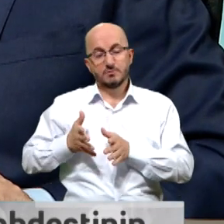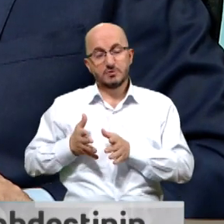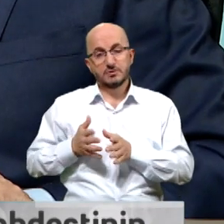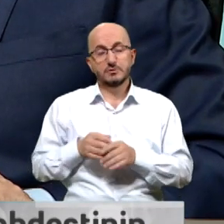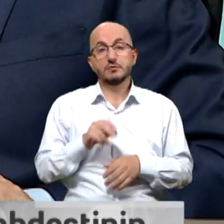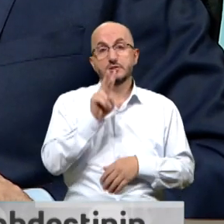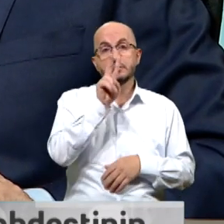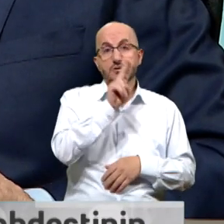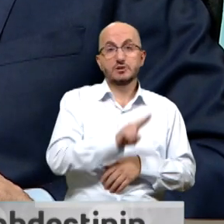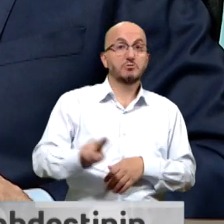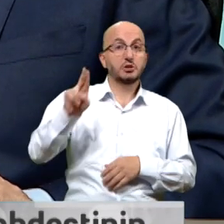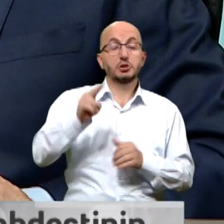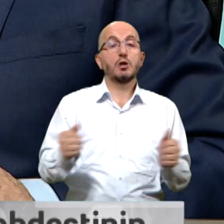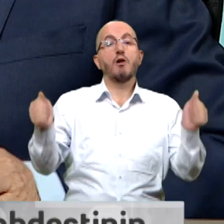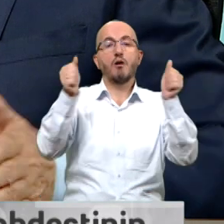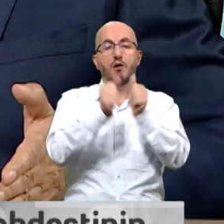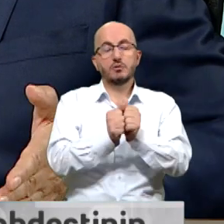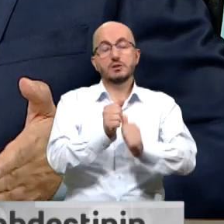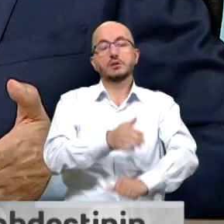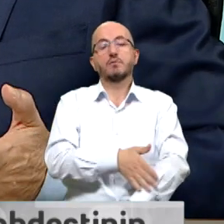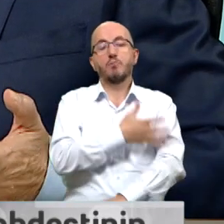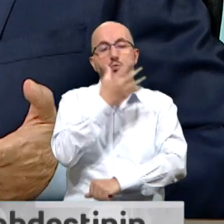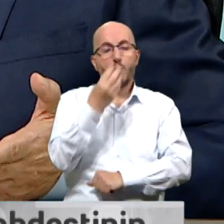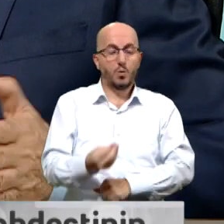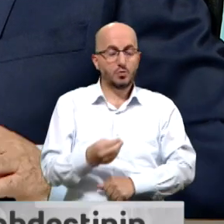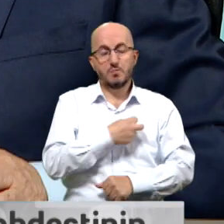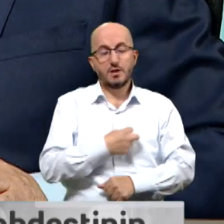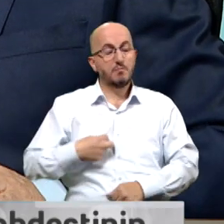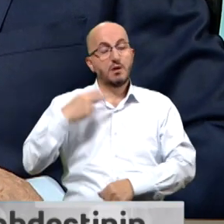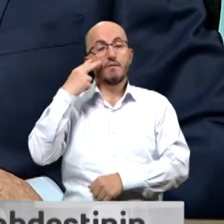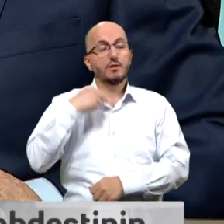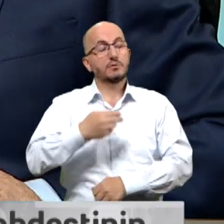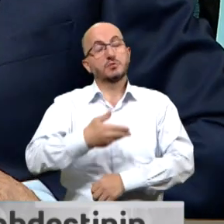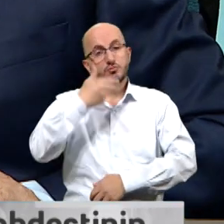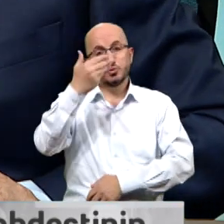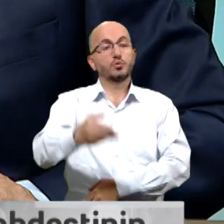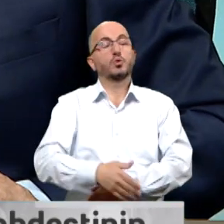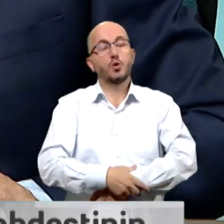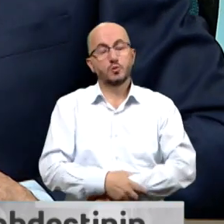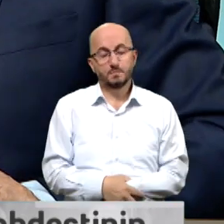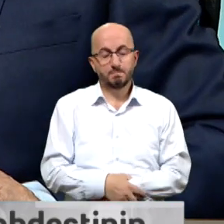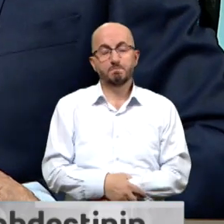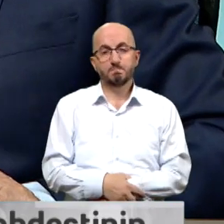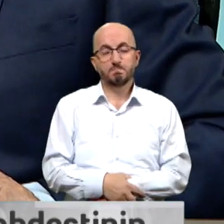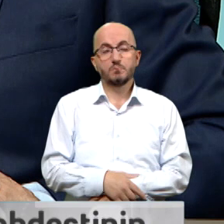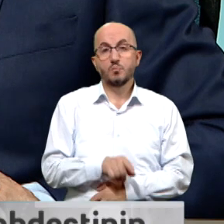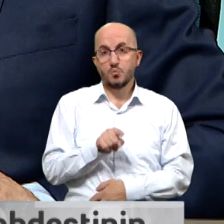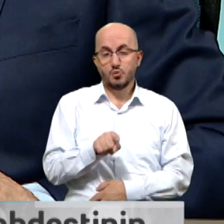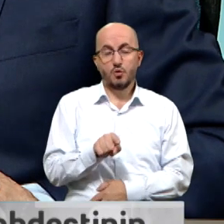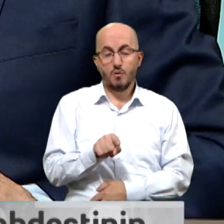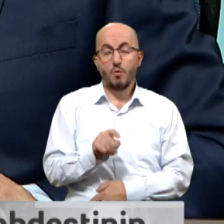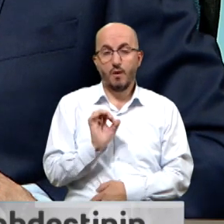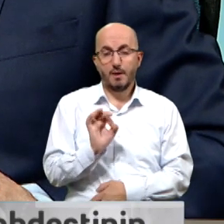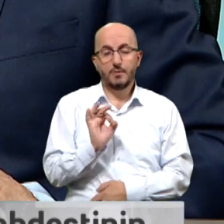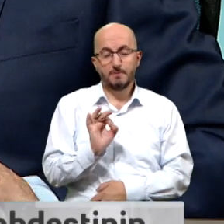münferiden kılmasından kat kat daha sevaplı olduğu evet. Peygamberimiz tarafından ifade ediliyor. Bir defa buna vurgu yapalım.